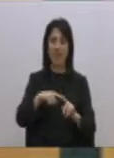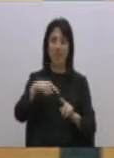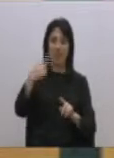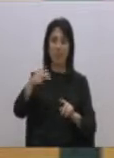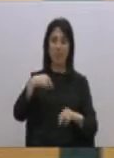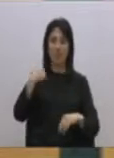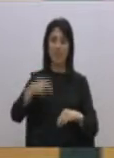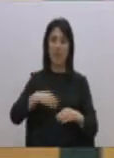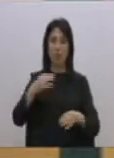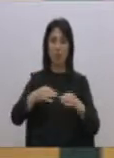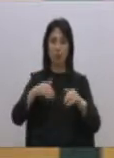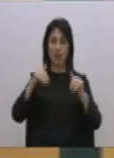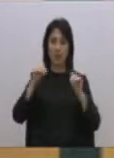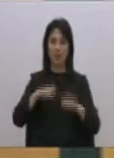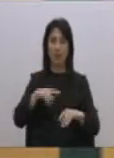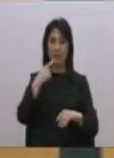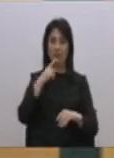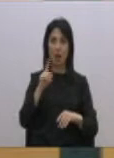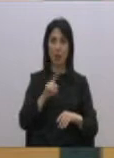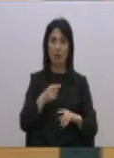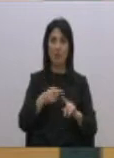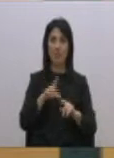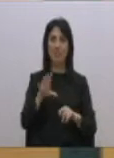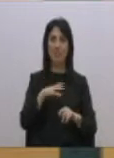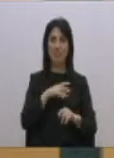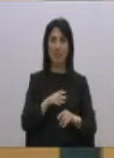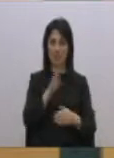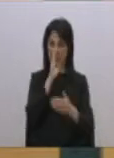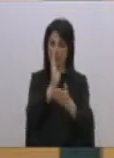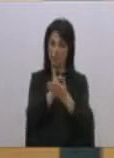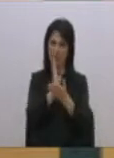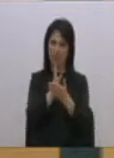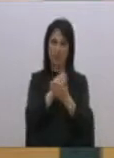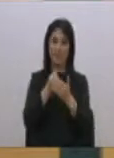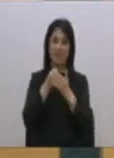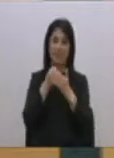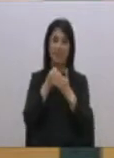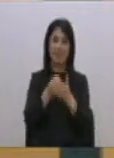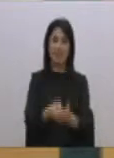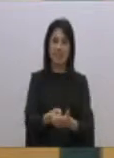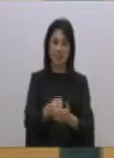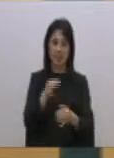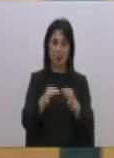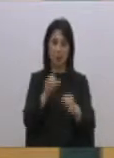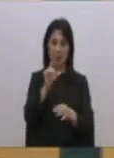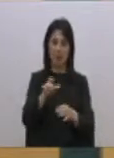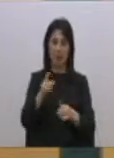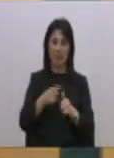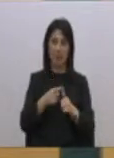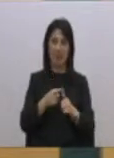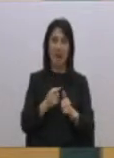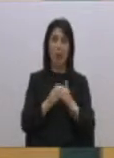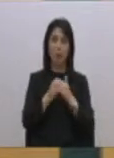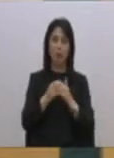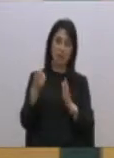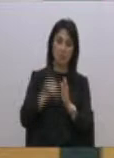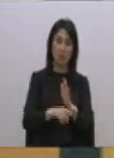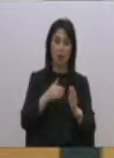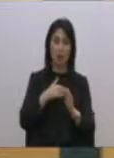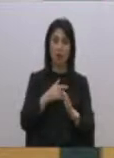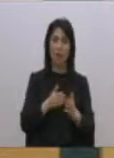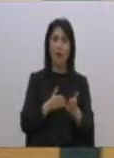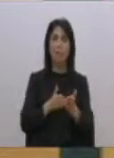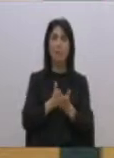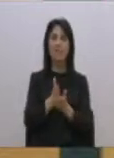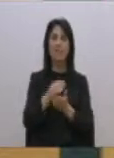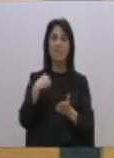სტრასბურგის სასამართლომ დაადგინა და თქვა, რომ ეს იყო მიზანმიმართული ზეწოლა და წნეხი მოსამართლეებს და რეპუტაციის შელახვა და მიზანი